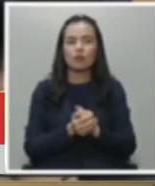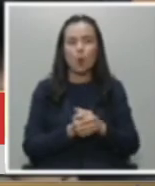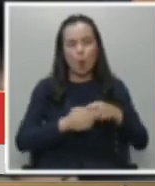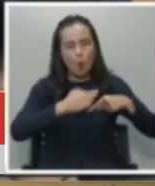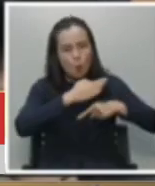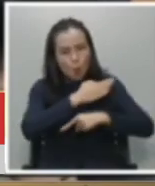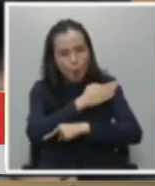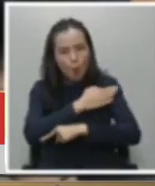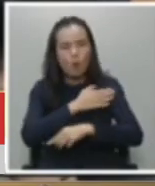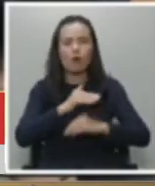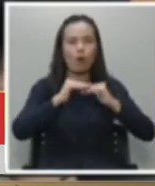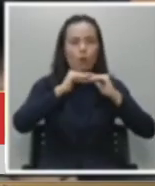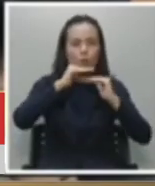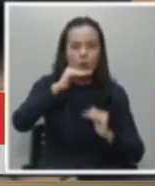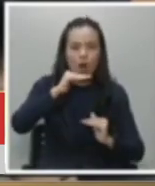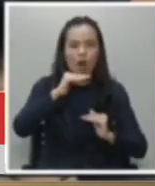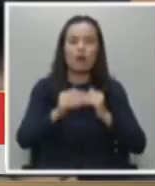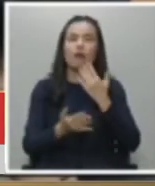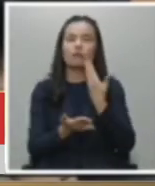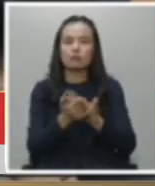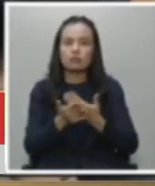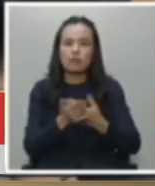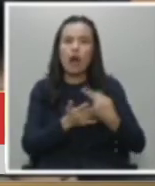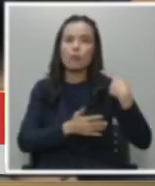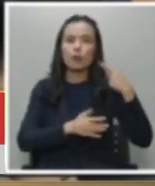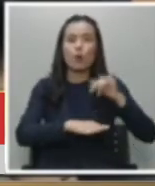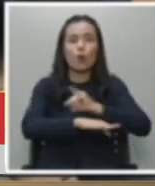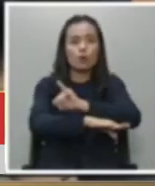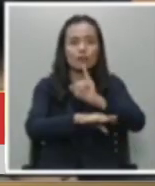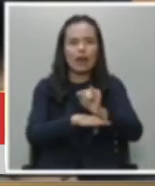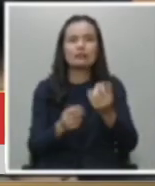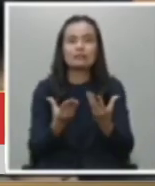บกันในปัญหาของเรื่องผลประโยชน์ในเรื่องที่ดินของกองทั